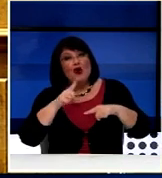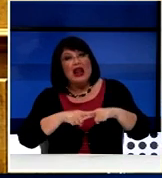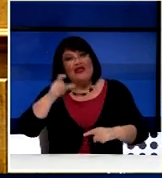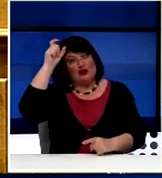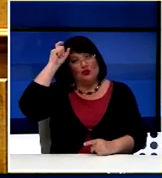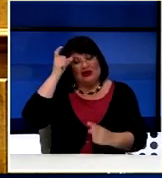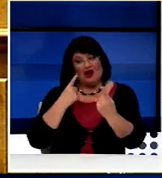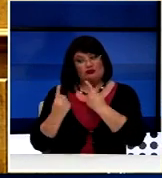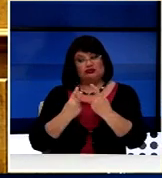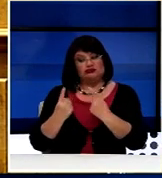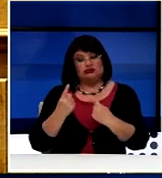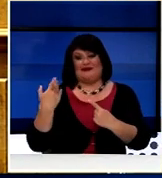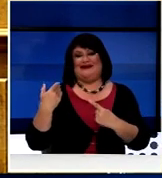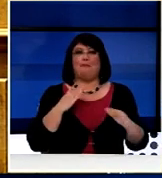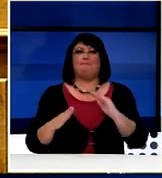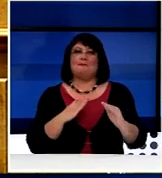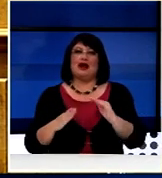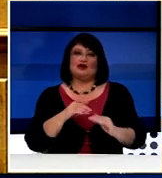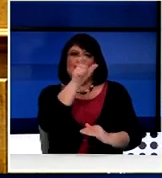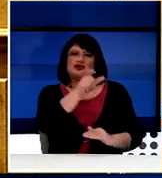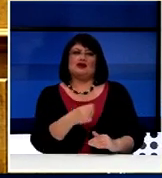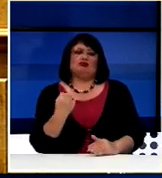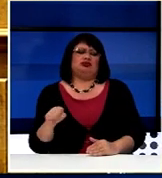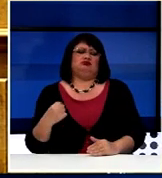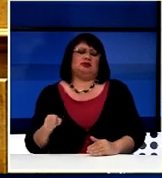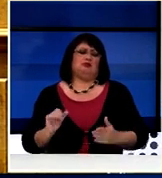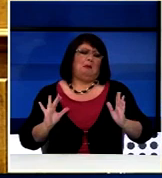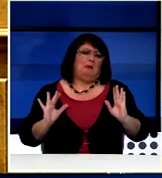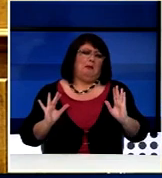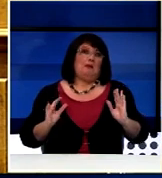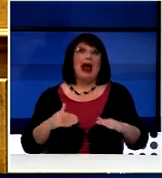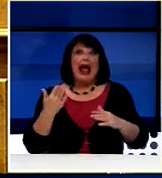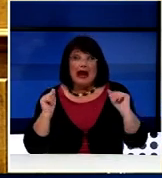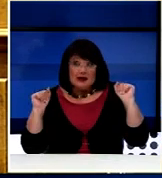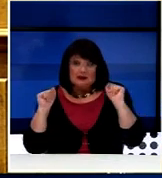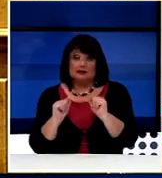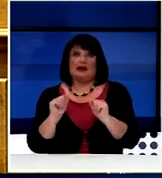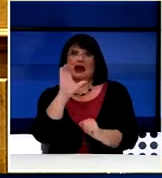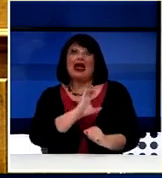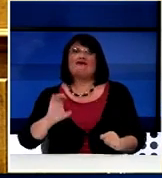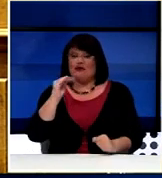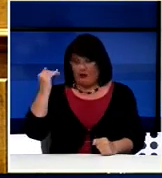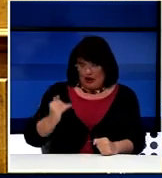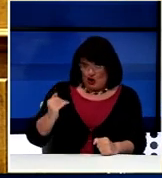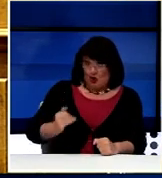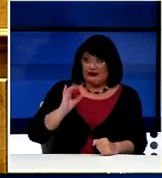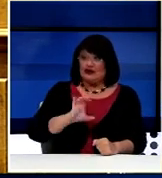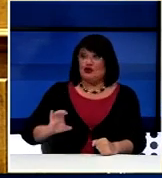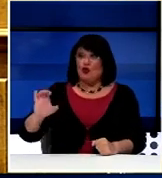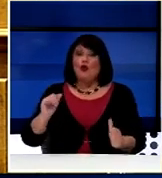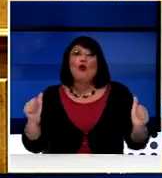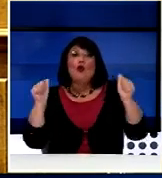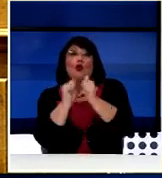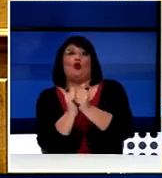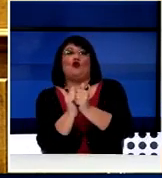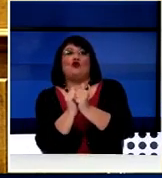Μάρτιο, αντί να είστε απόντες, και αν είχατε πιέσει για σύνοδο Ευρωπαϊκών χωρών του Νότου ώστε να ενισχυθούν οι συμμαχίες μας στη